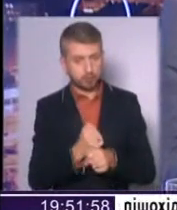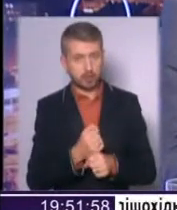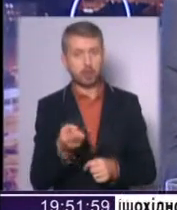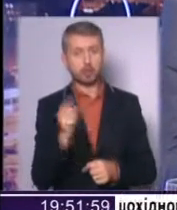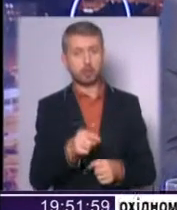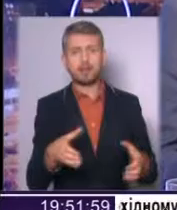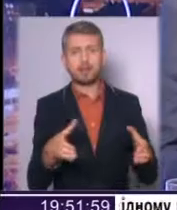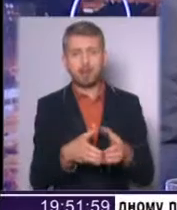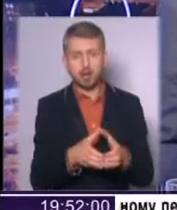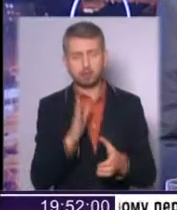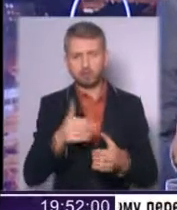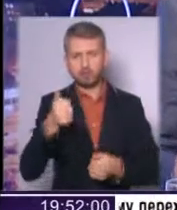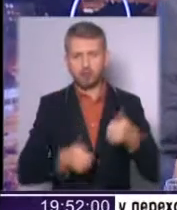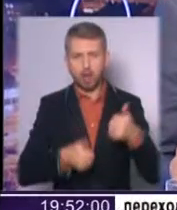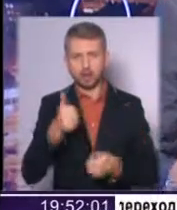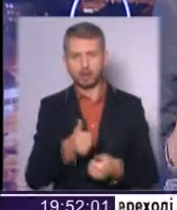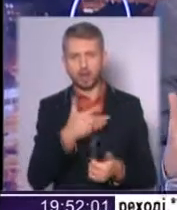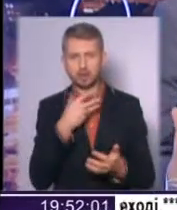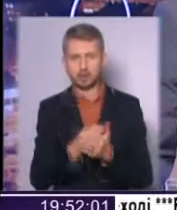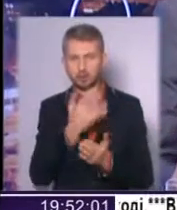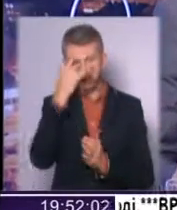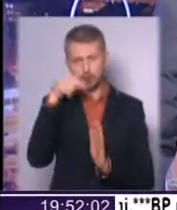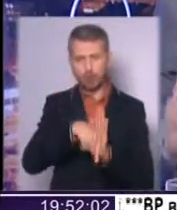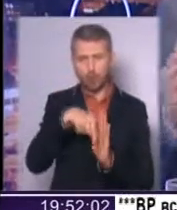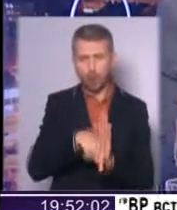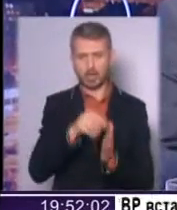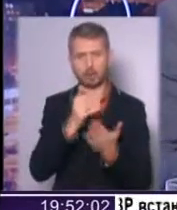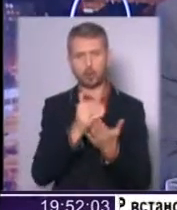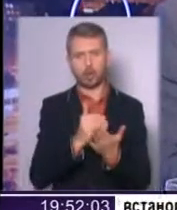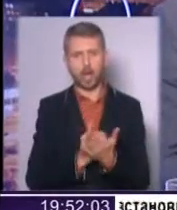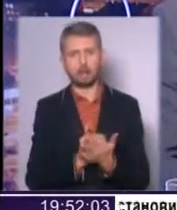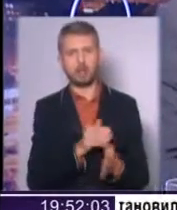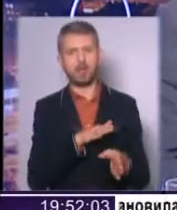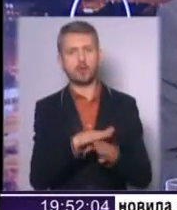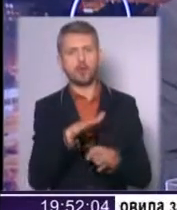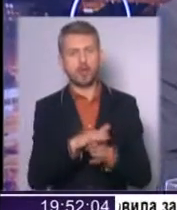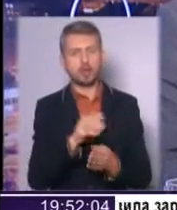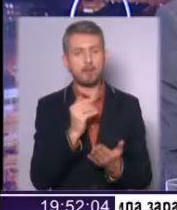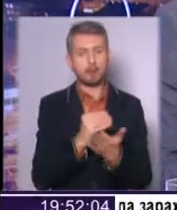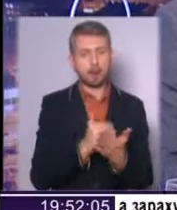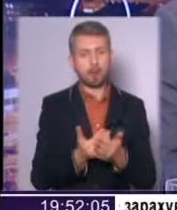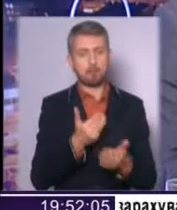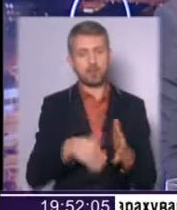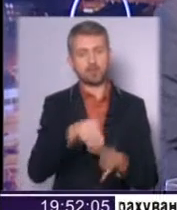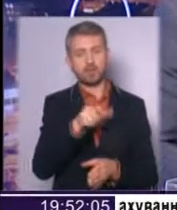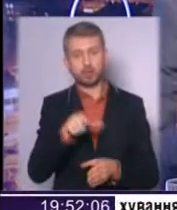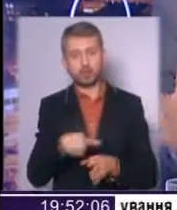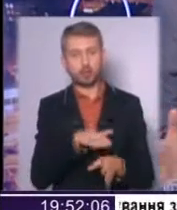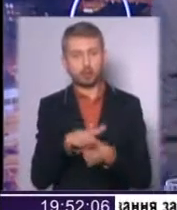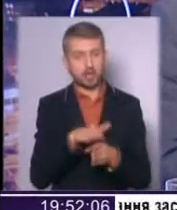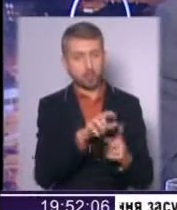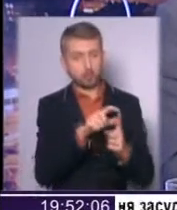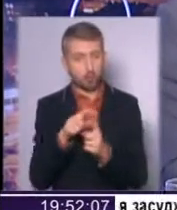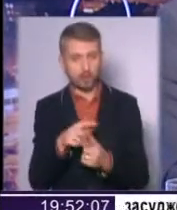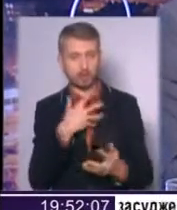так кожен раз людей обдурюють. Тому, звісно, що ми за такий закон, щоб люди все ж таки несли відповідальність, і політичні партії, в принципі, правильно